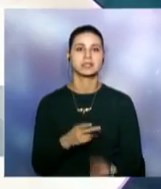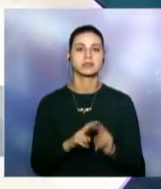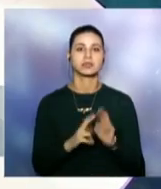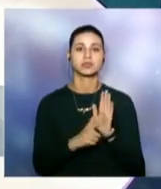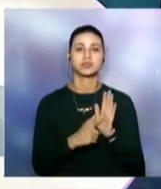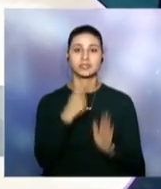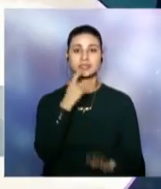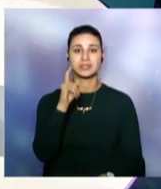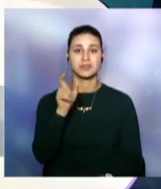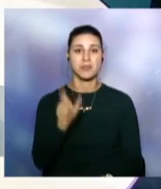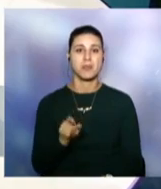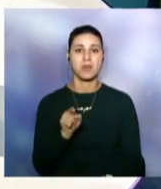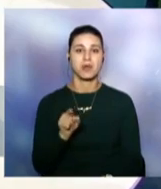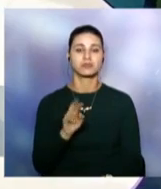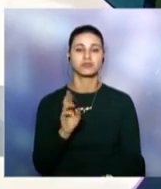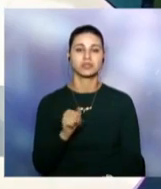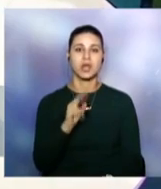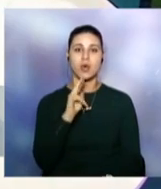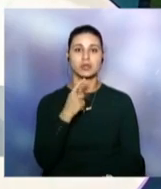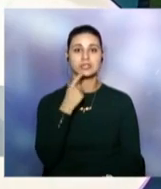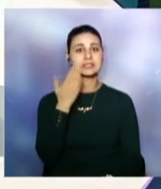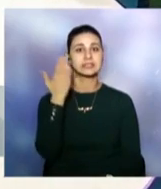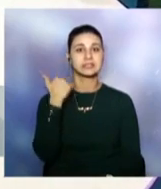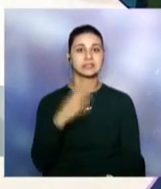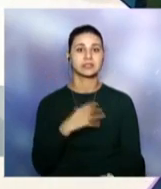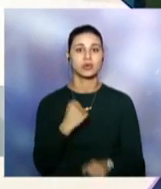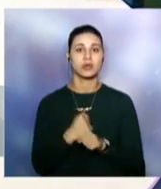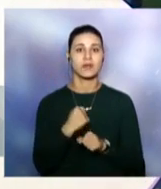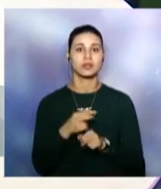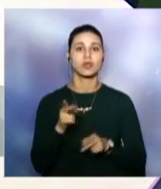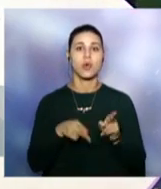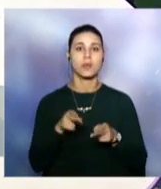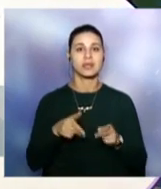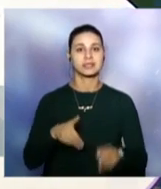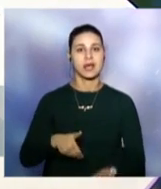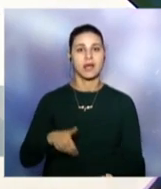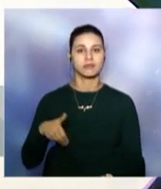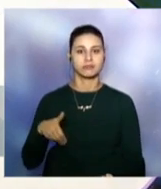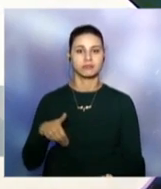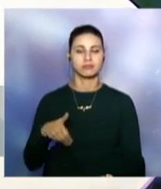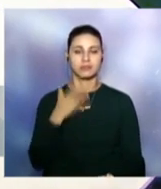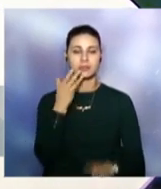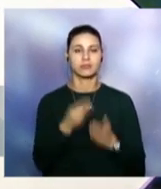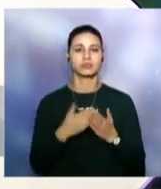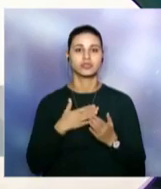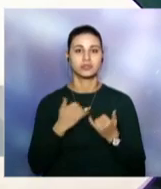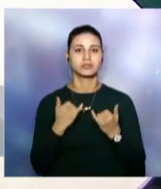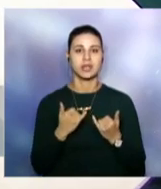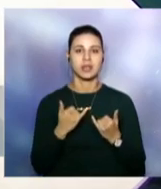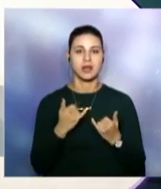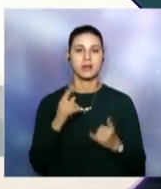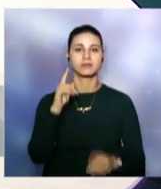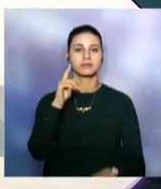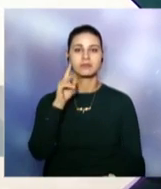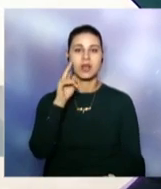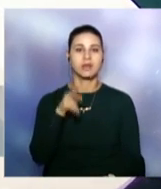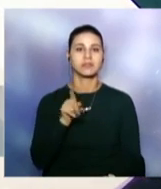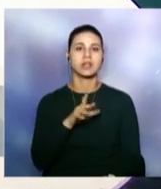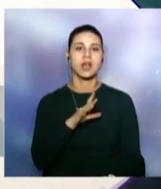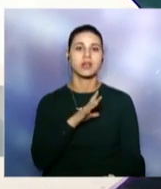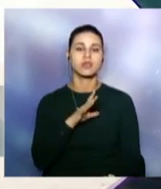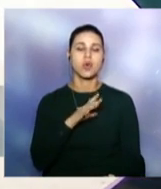წლის არის პაციენტი და 2 წლის წინ გაკეთებული აპენდექტომია, ნუ ჩვენთვის ახლა უცნობია როგორი ფორმა იყო, იყო